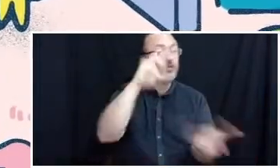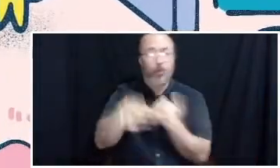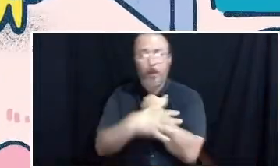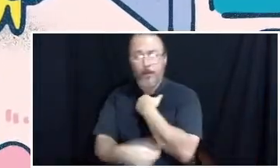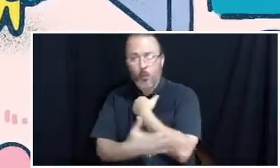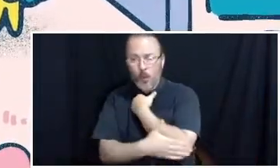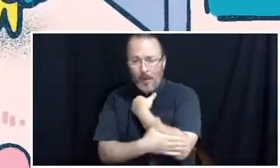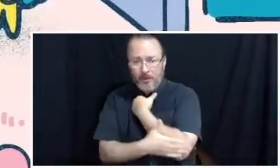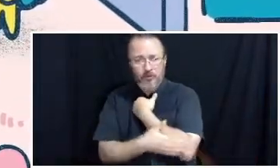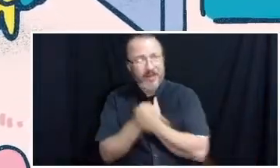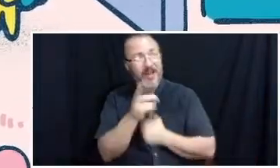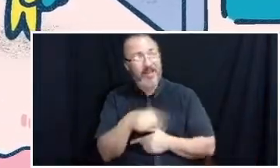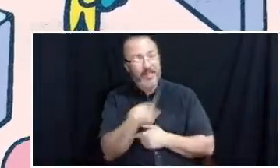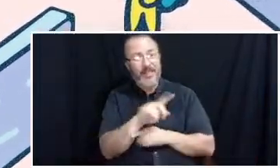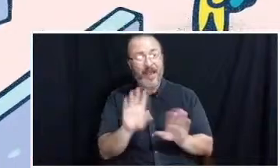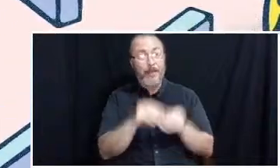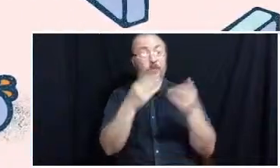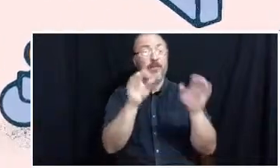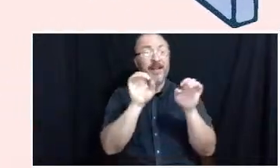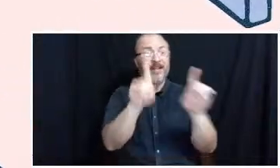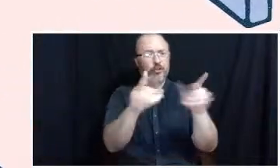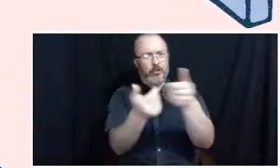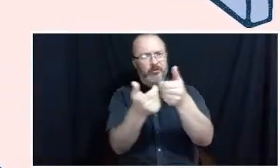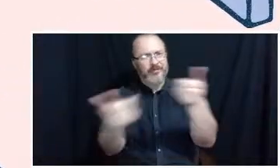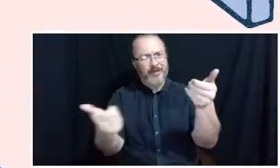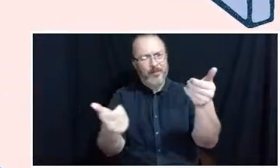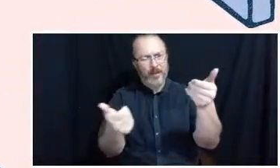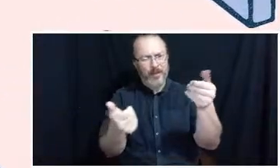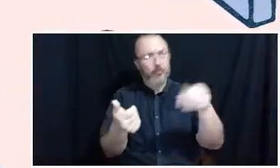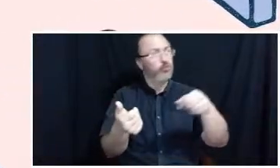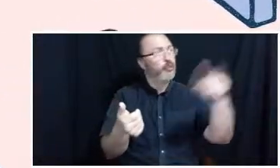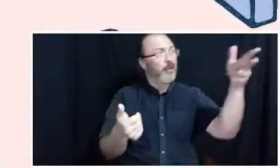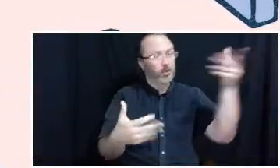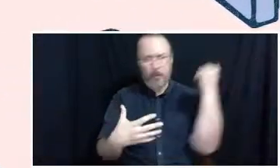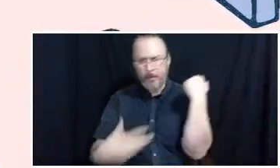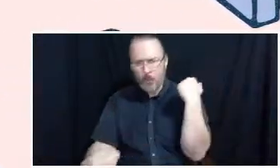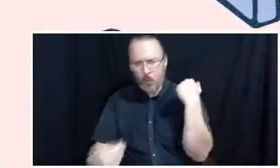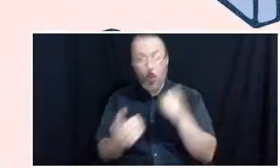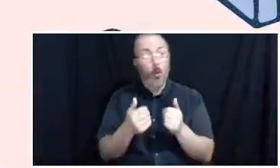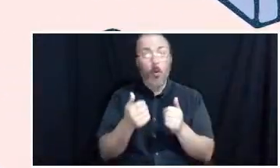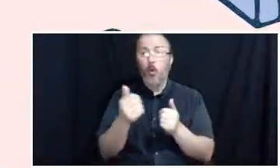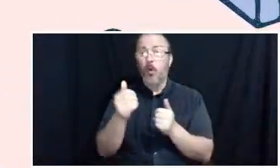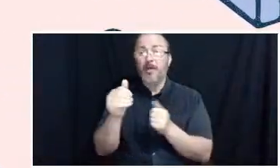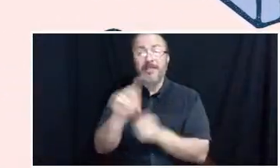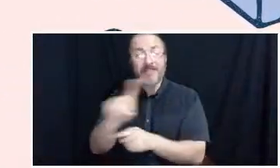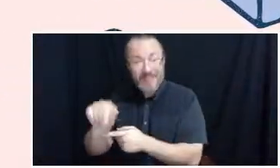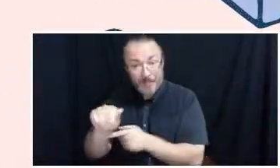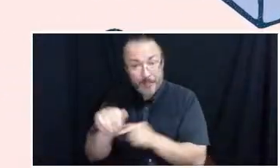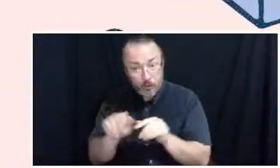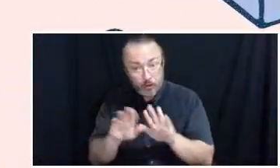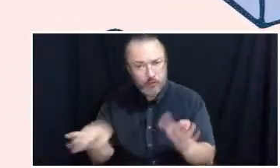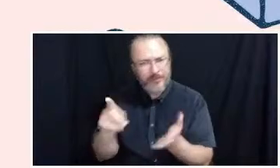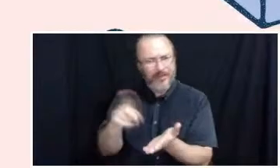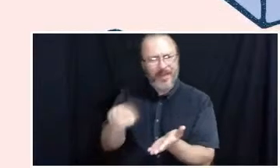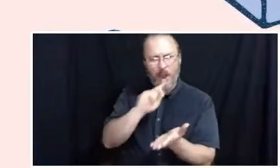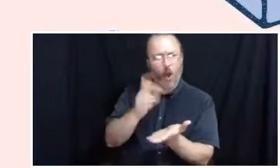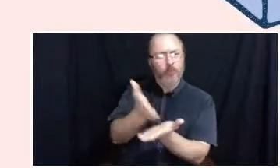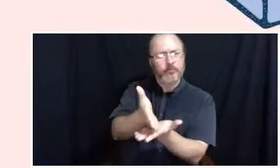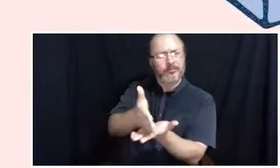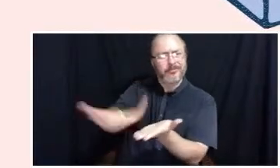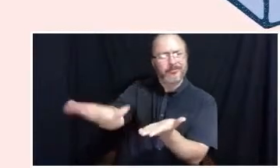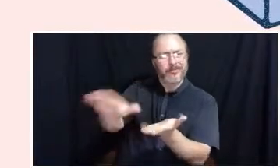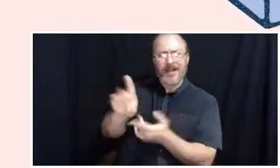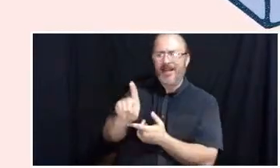pas les bienvenus à l'école, ils sont moins susceptibles d'apprendre. C'est une perte pour nous tous. Mais les